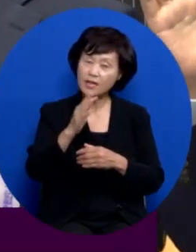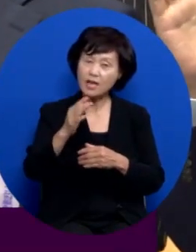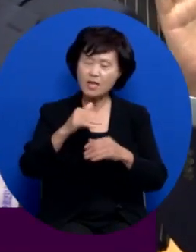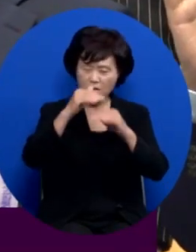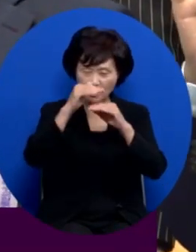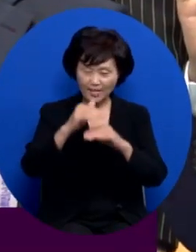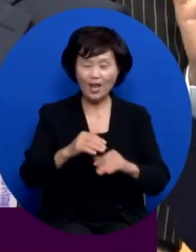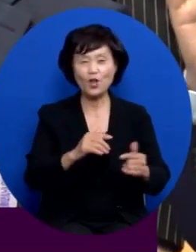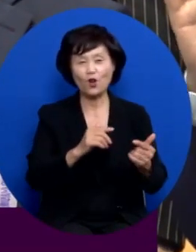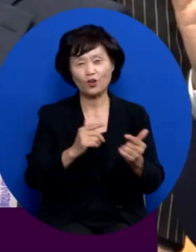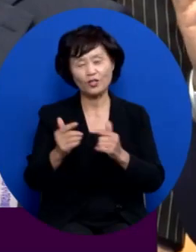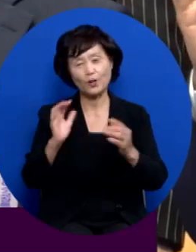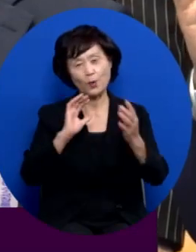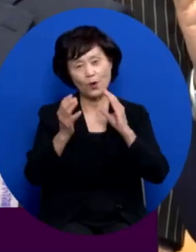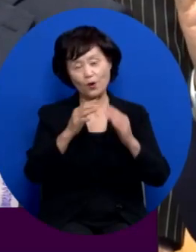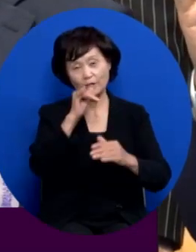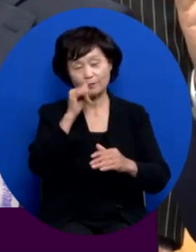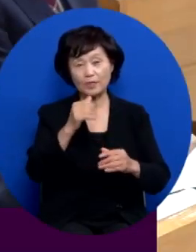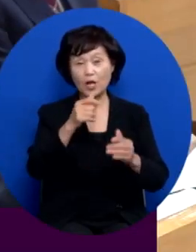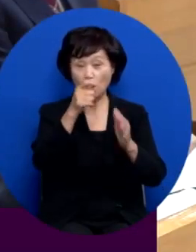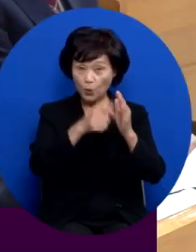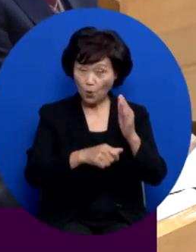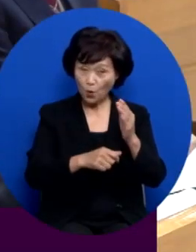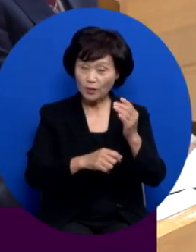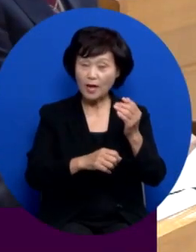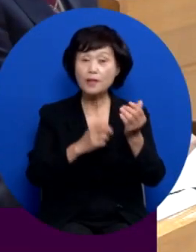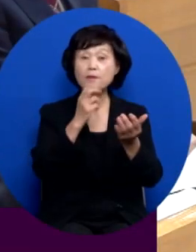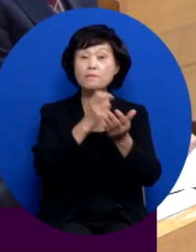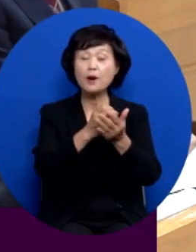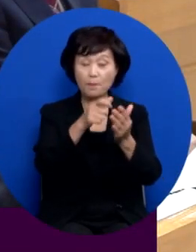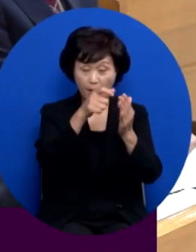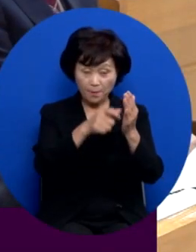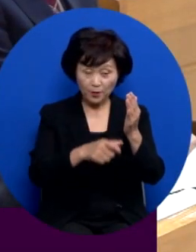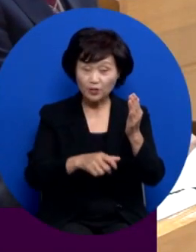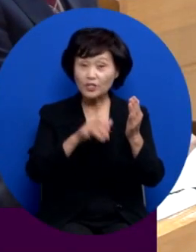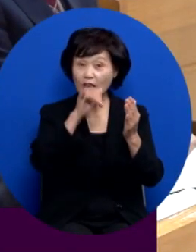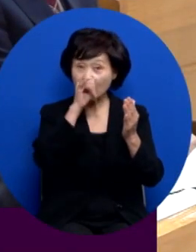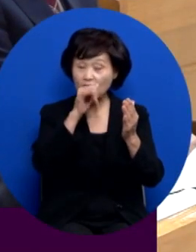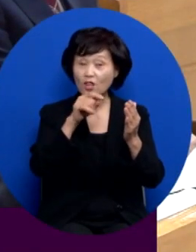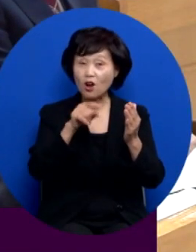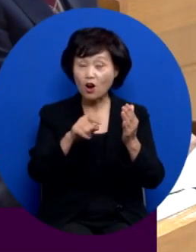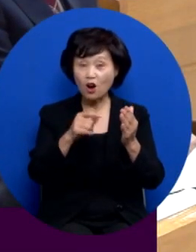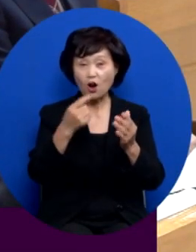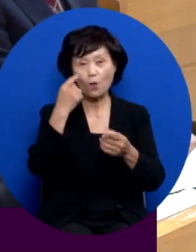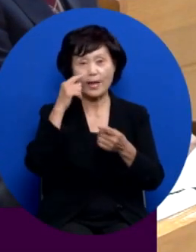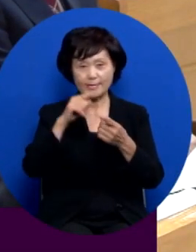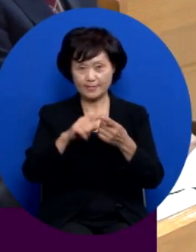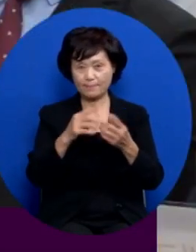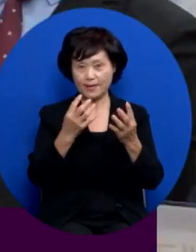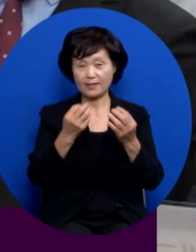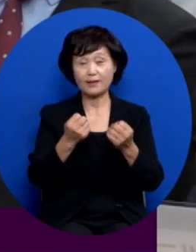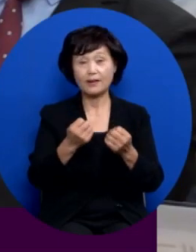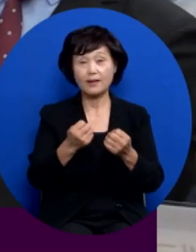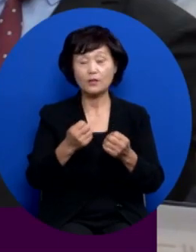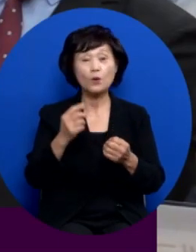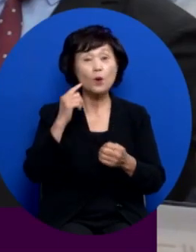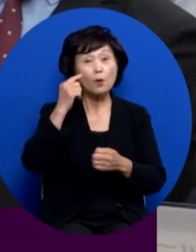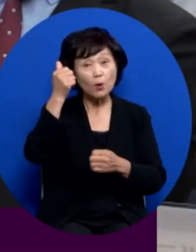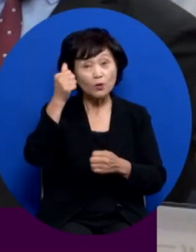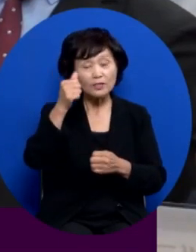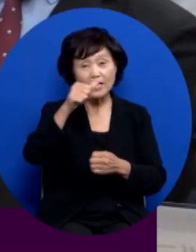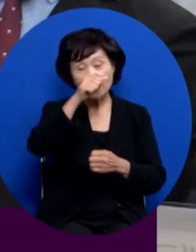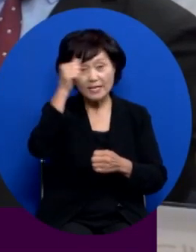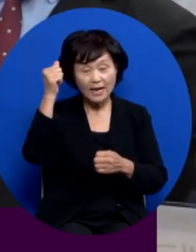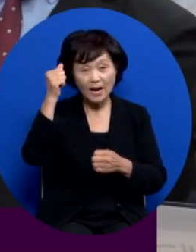다룹니다. 교단 헌법에 명시되어 있는 대회제 시행 여부가 관심사로 주목받고 있습니다. 또 목사